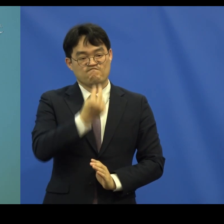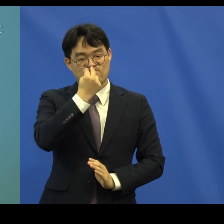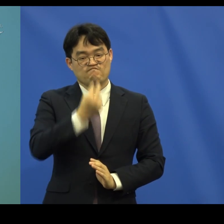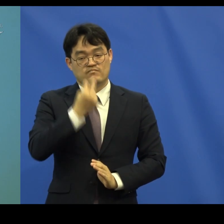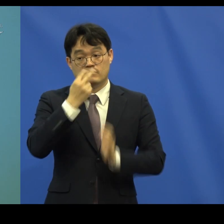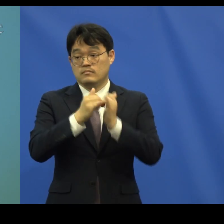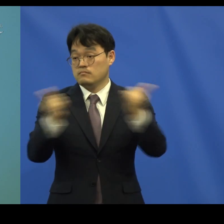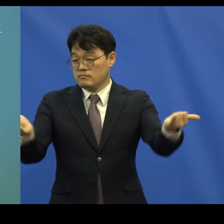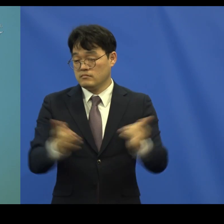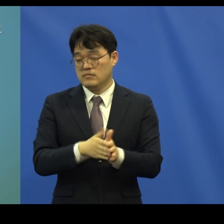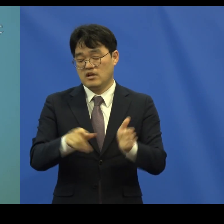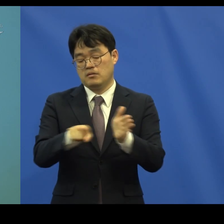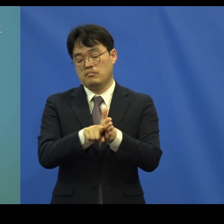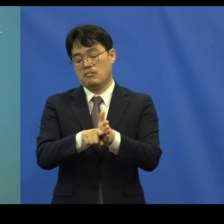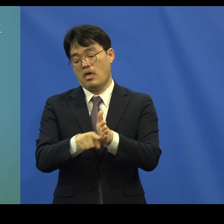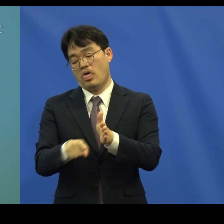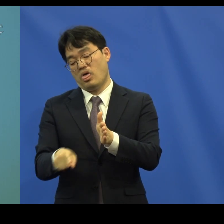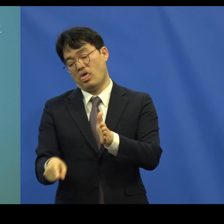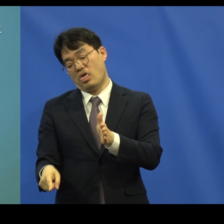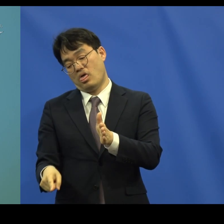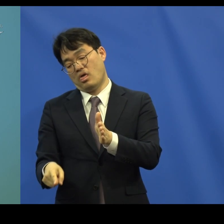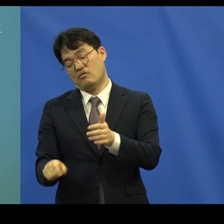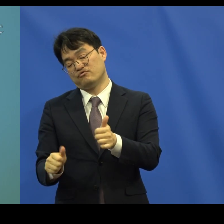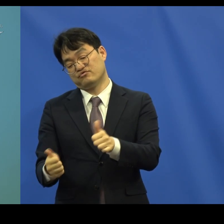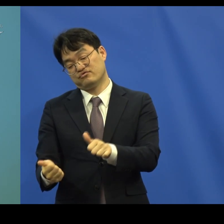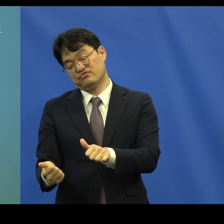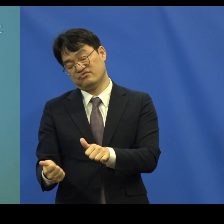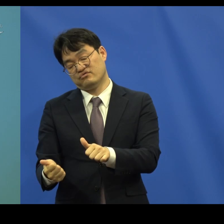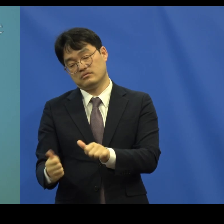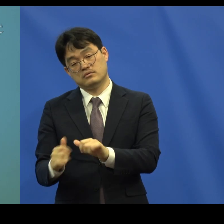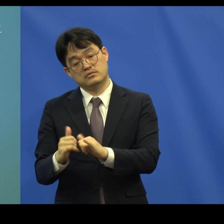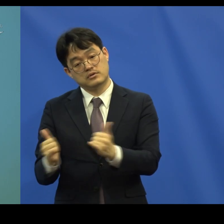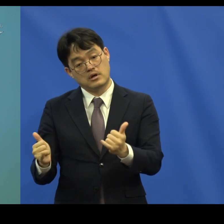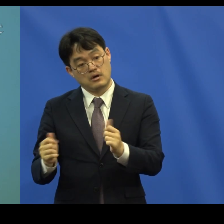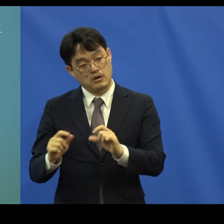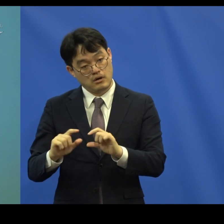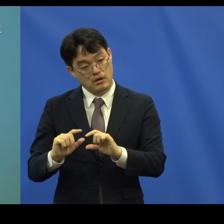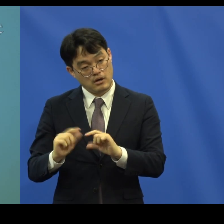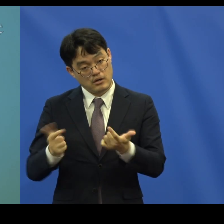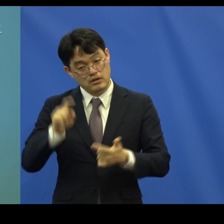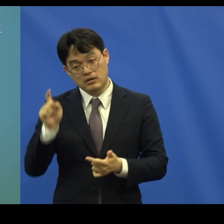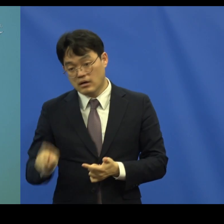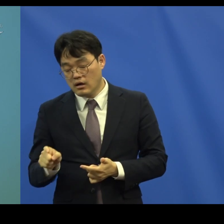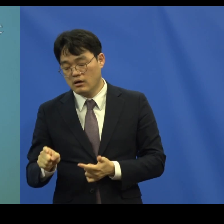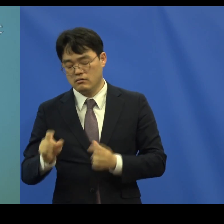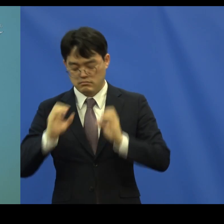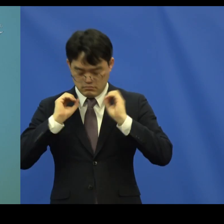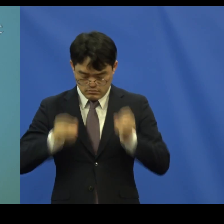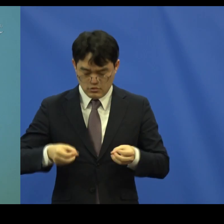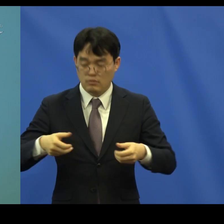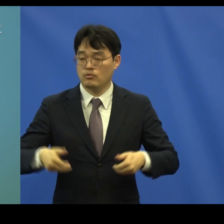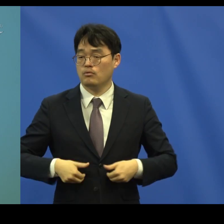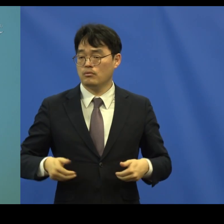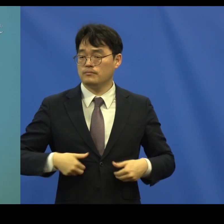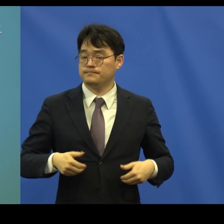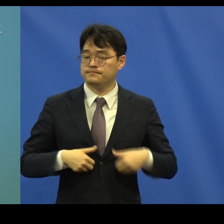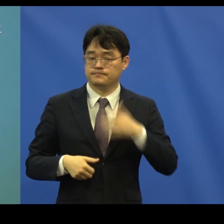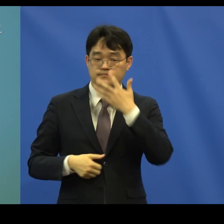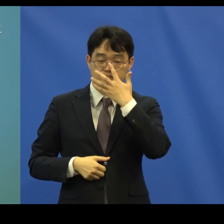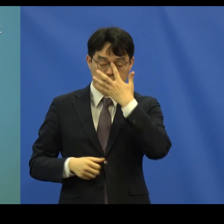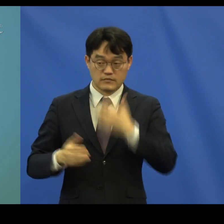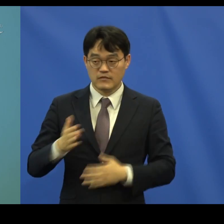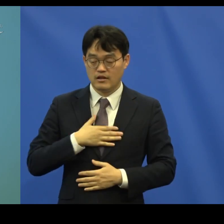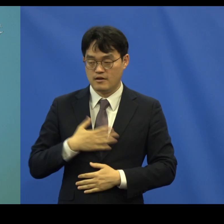내가 죽은 자가 아니라고 항변할 수 있는가? 또 내가 살아있다면 그 살아있는 무엇으로 내가